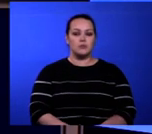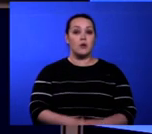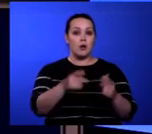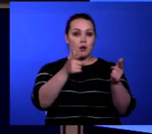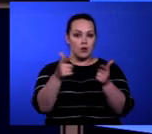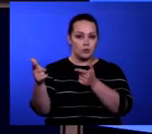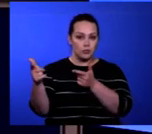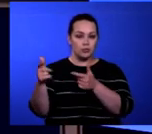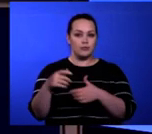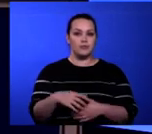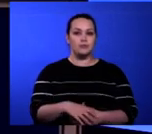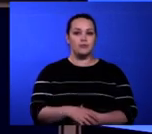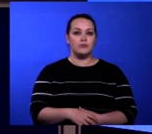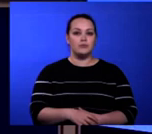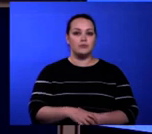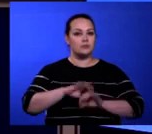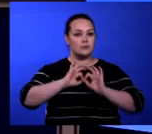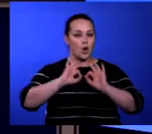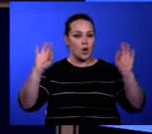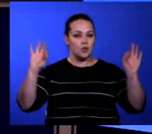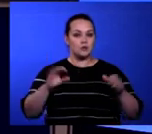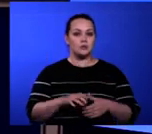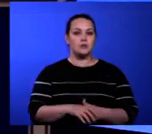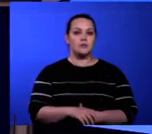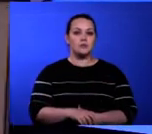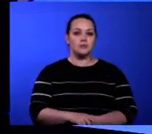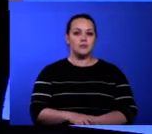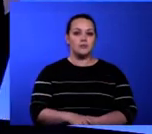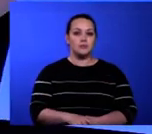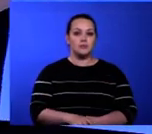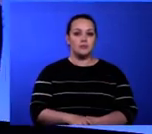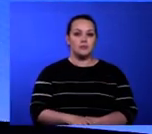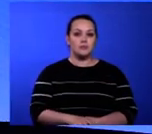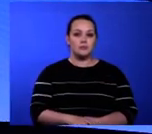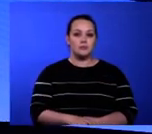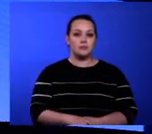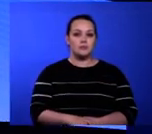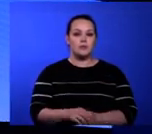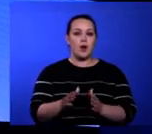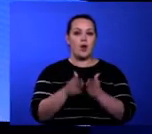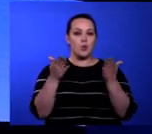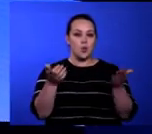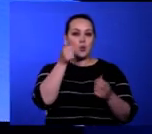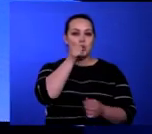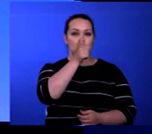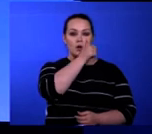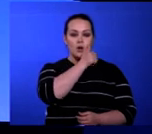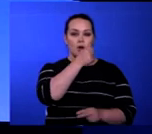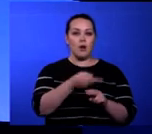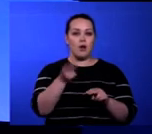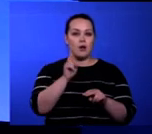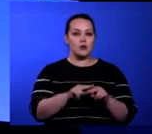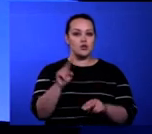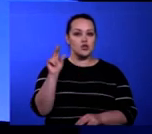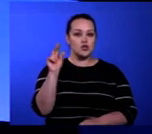Готовы? Отлично. Ну тогда открою вам секрет. Эти числа